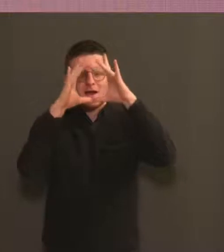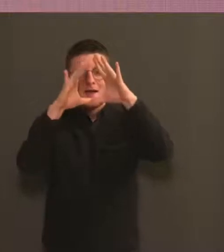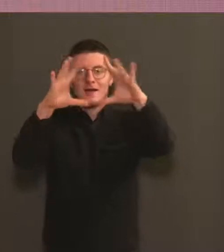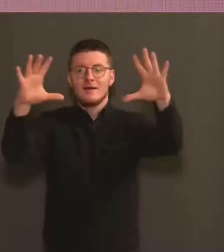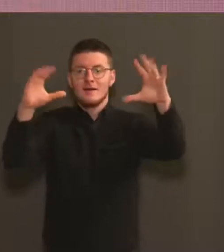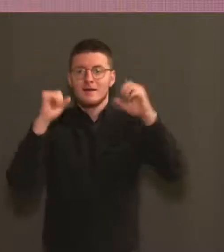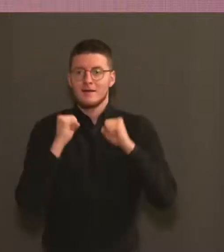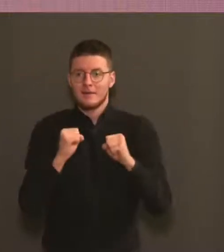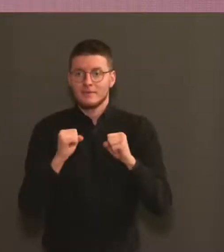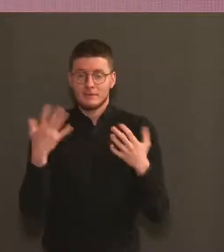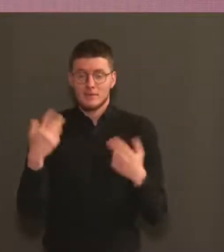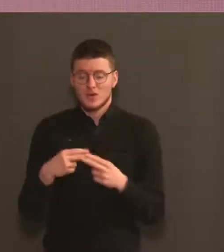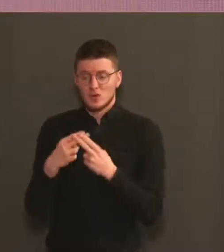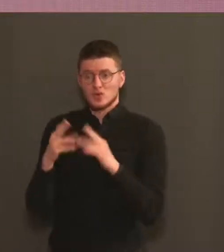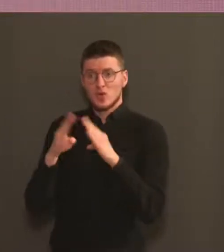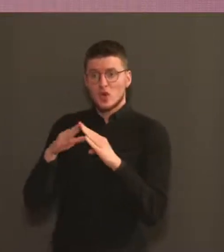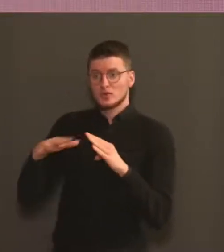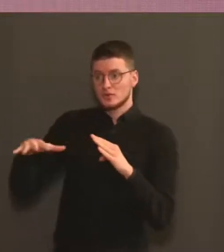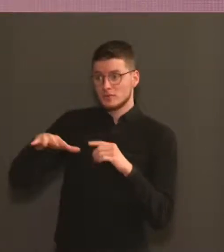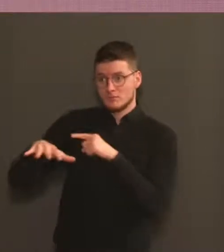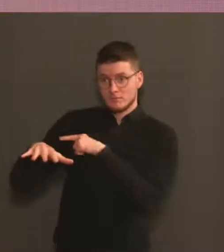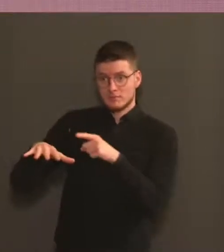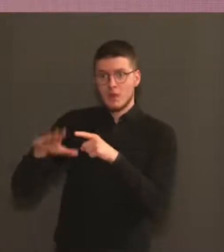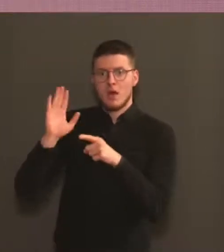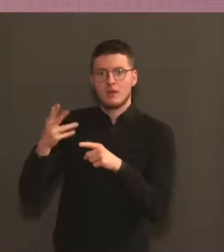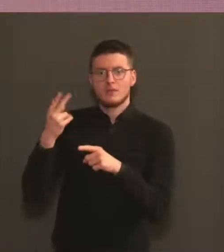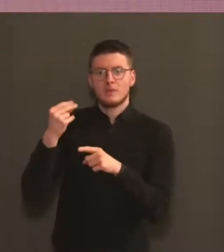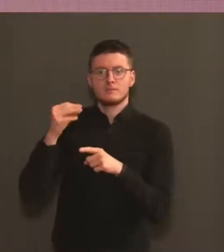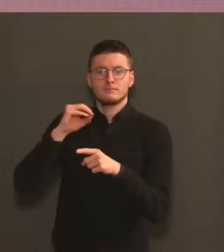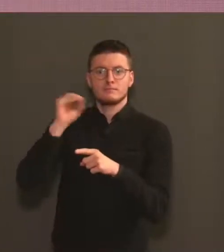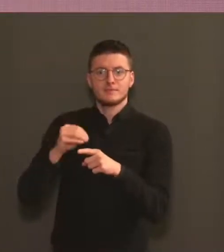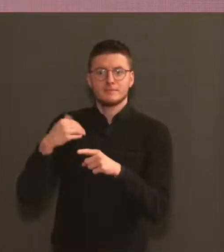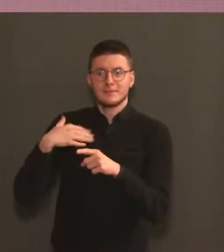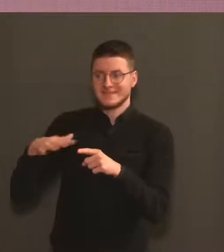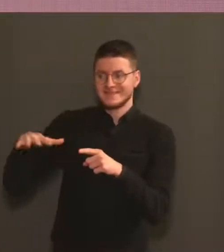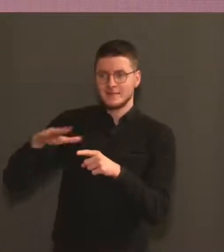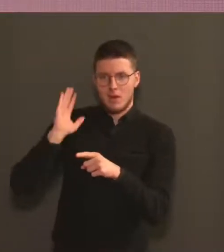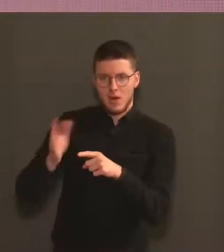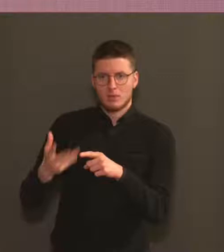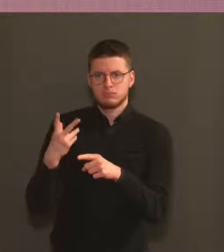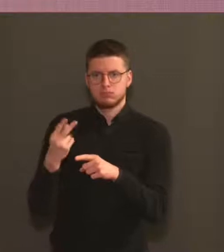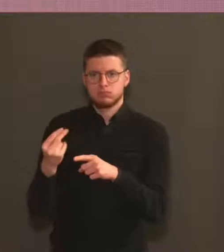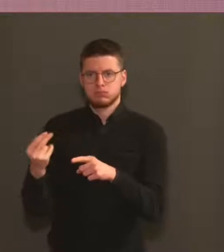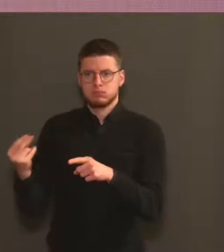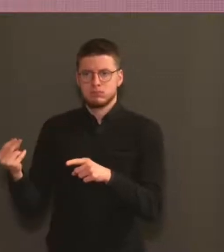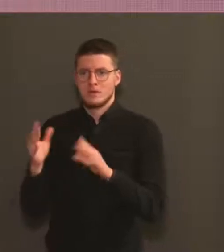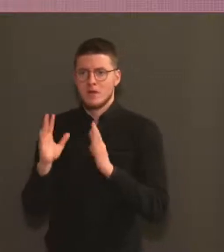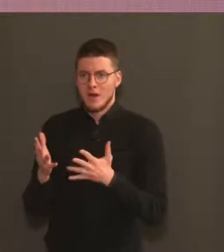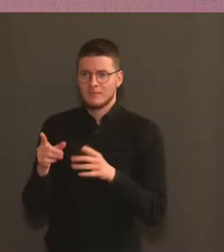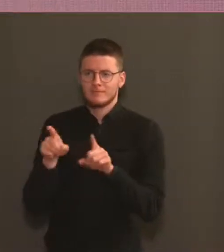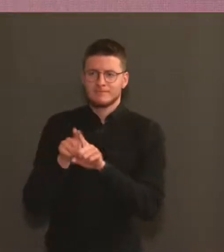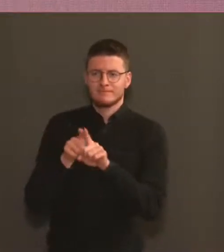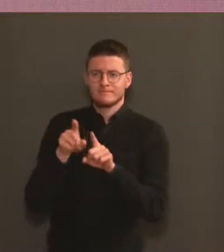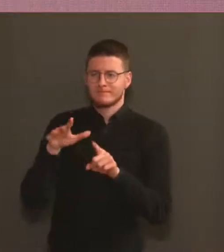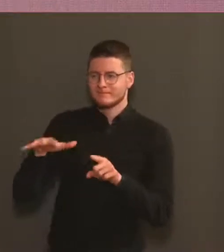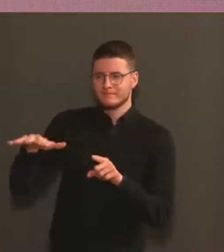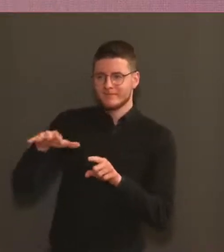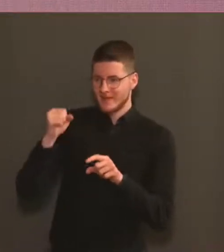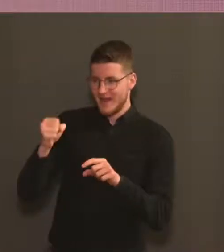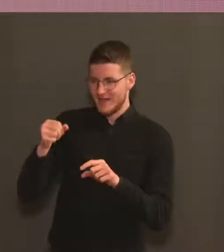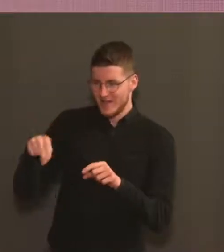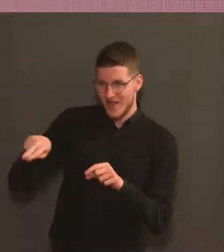een vaccinatierate van 80% bereikten, komt het normale leven stilaan terug op